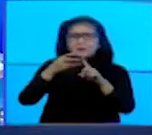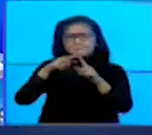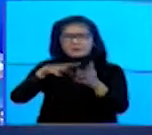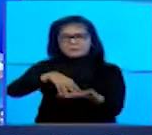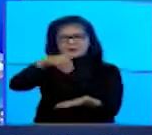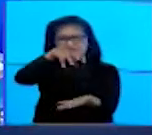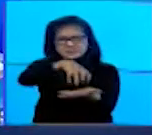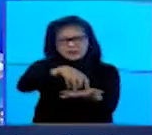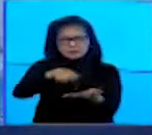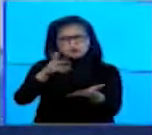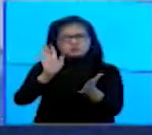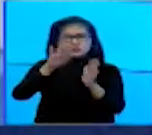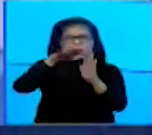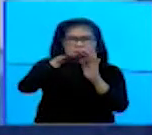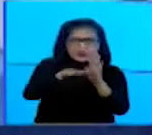rendah.